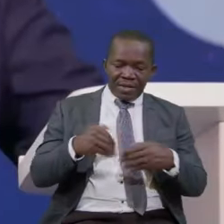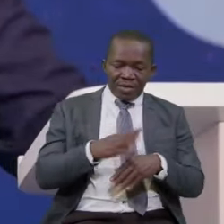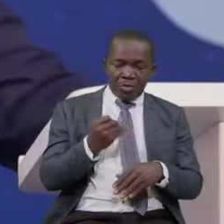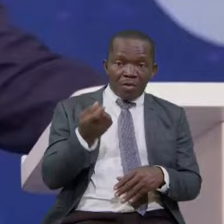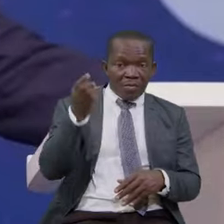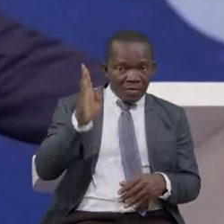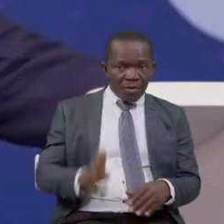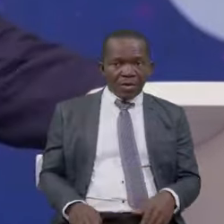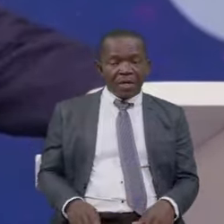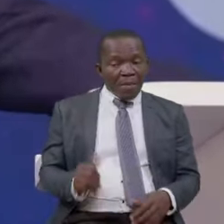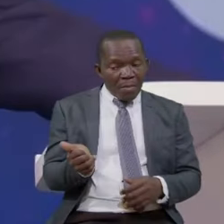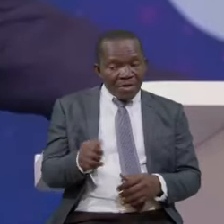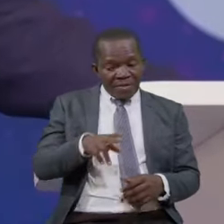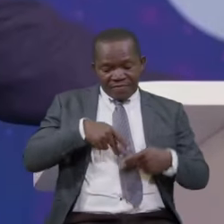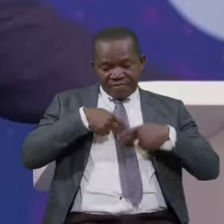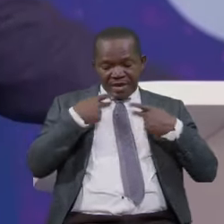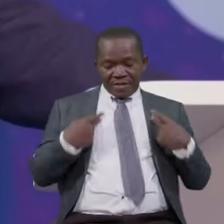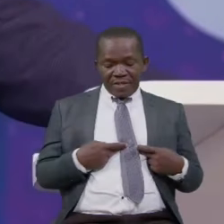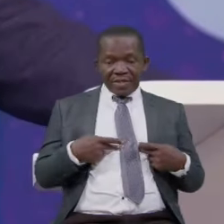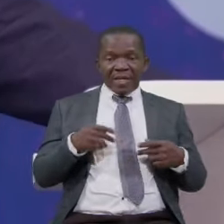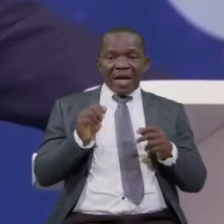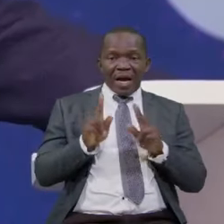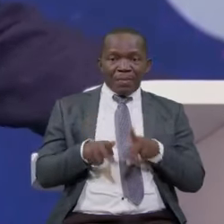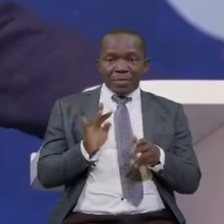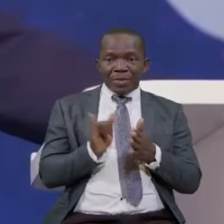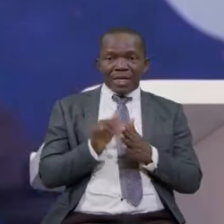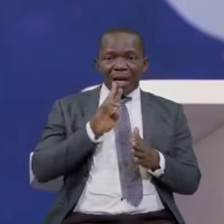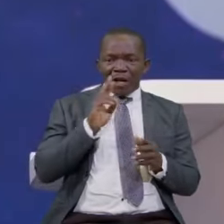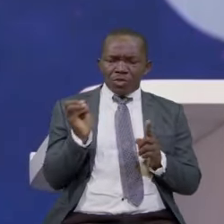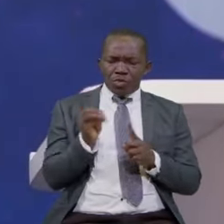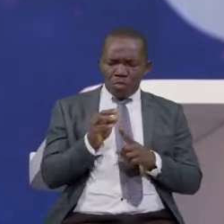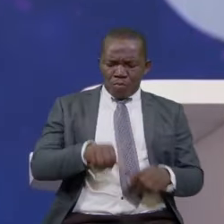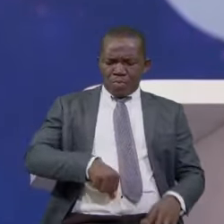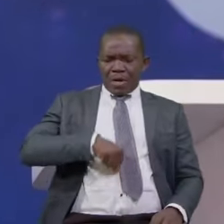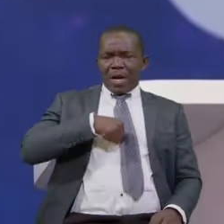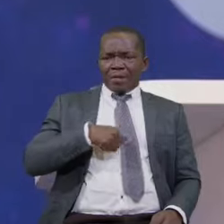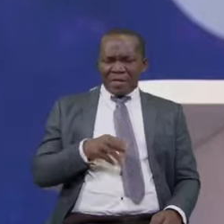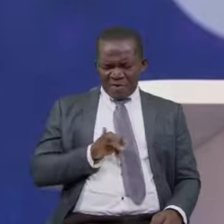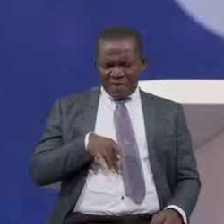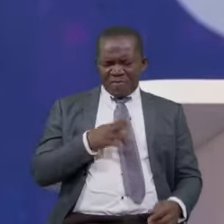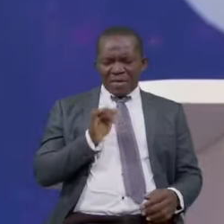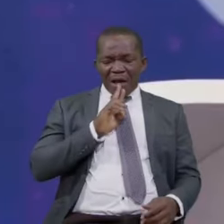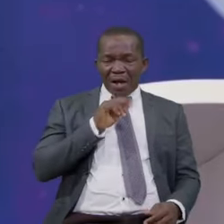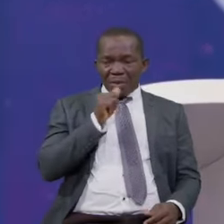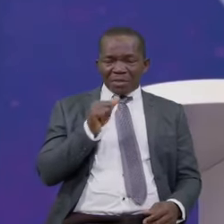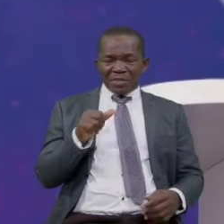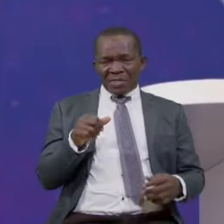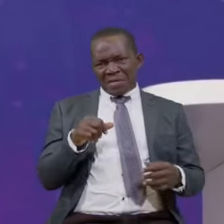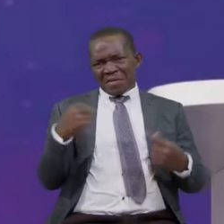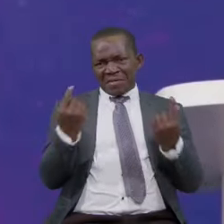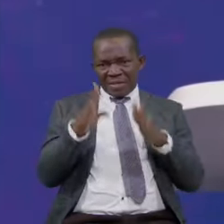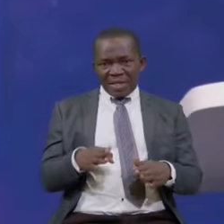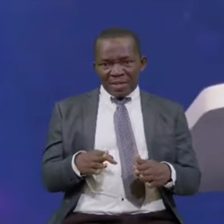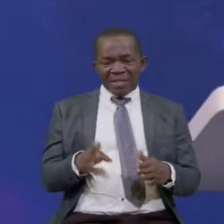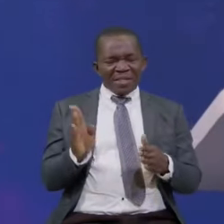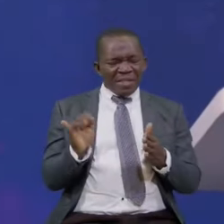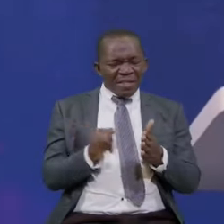si quelqu'un doit périr c'est elle qui doit périr mais moi je vais pas périr ce n'est pas pas l'auto la justi de soi c'est pas la foi